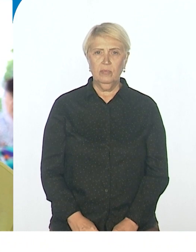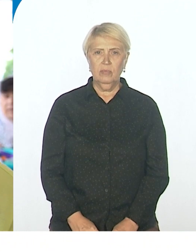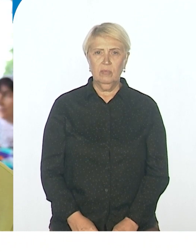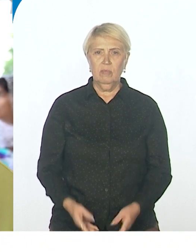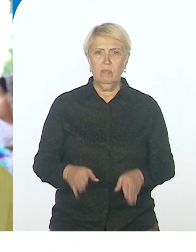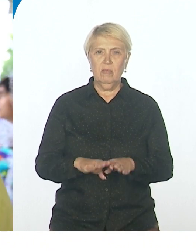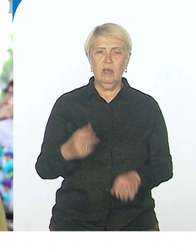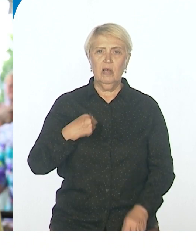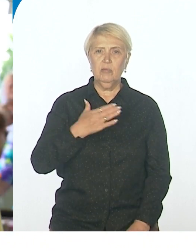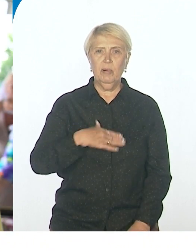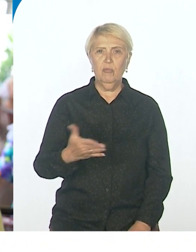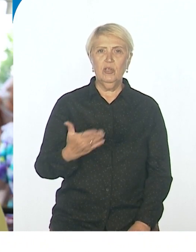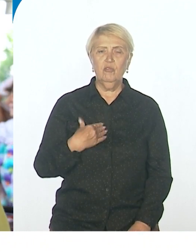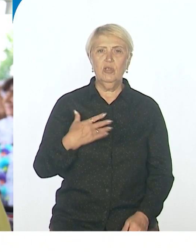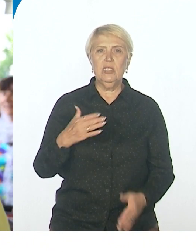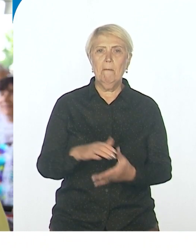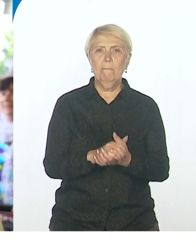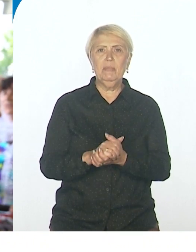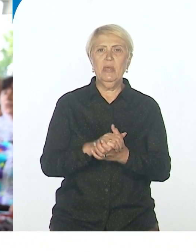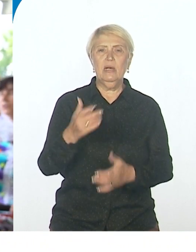так спокойно, под мирным небом, могли